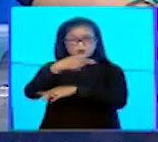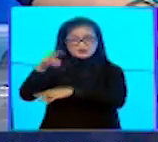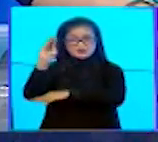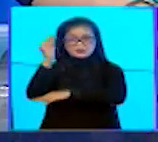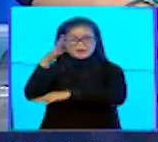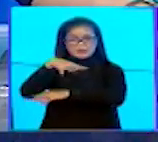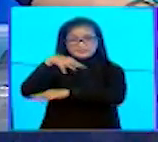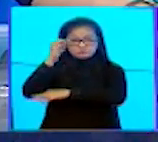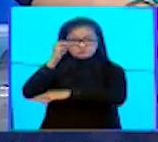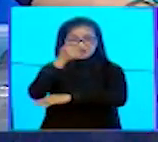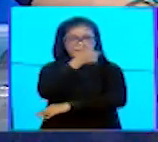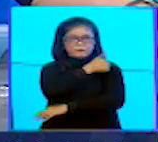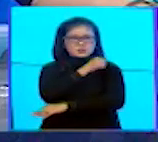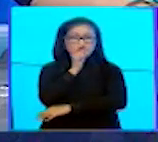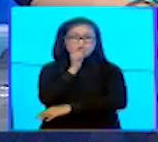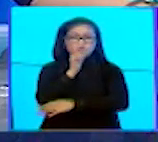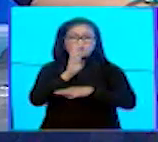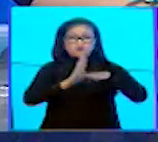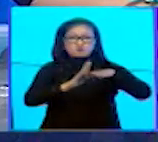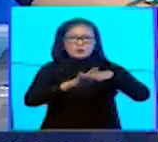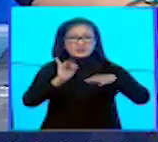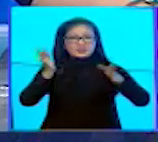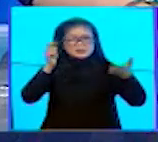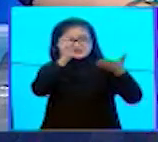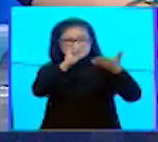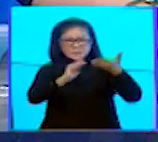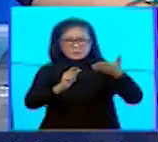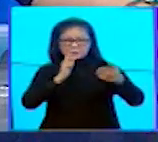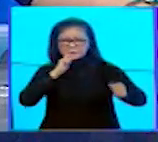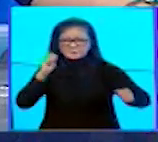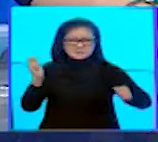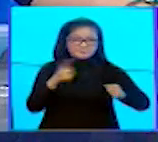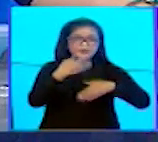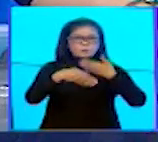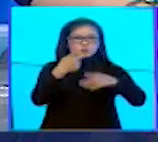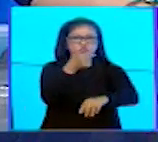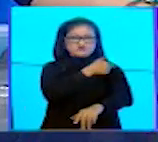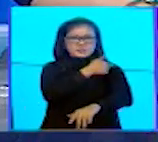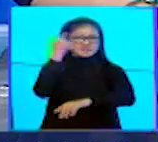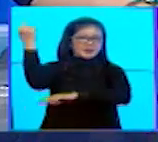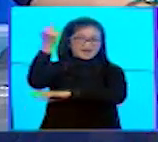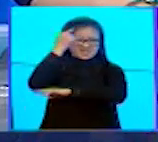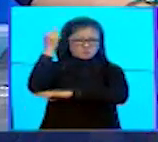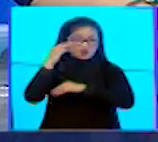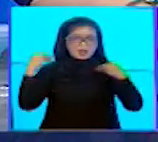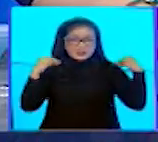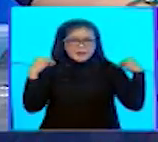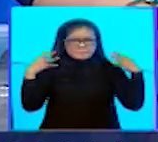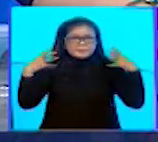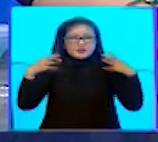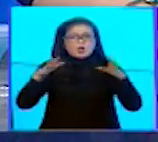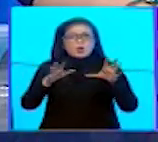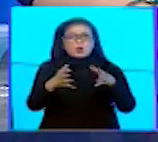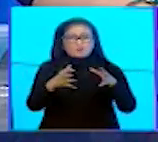terhadap budayawan dan seniman dilakukan untuk mempercepat proses vaksinasi nasional guna terbentuknya kekebalan kelompok atau herd immunity.